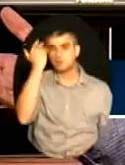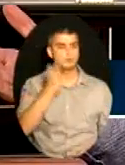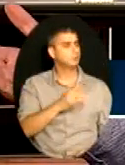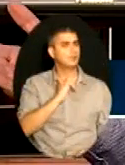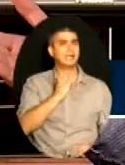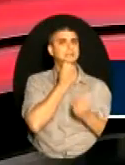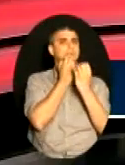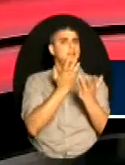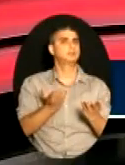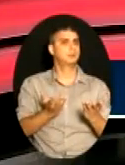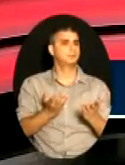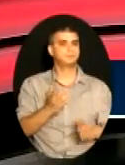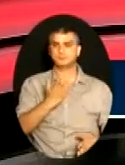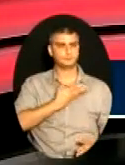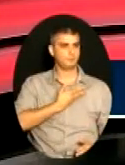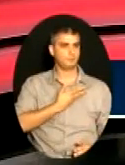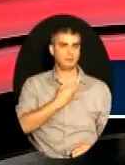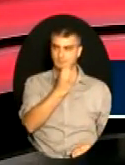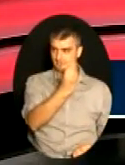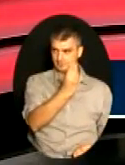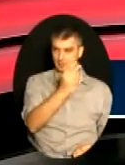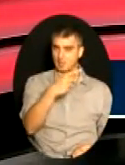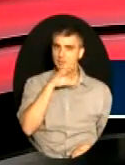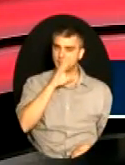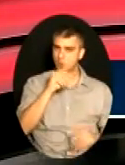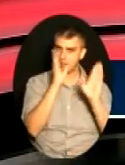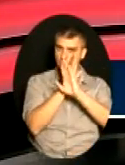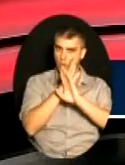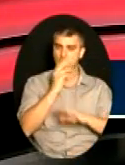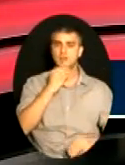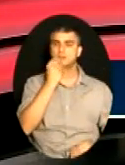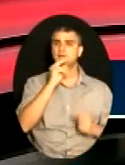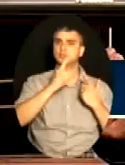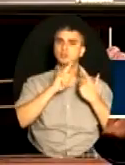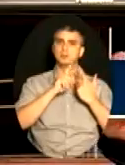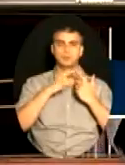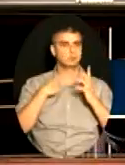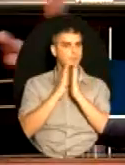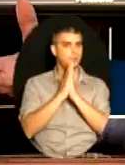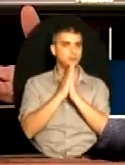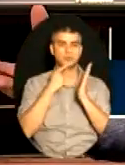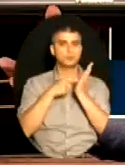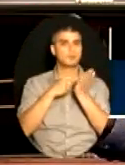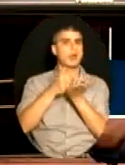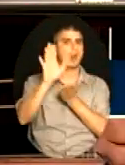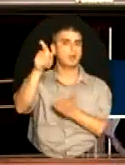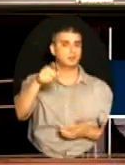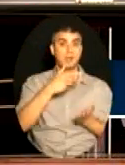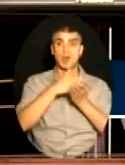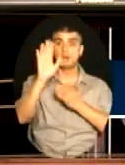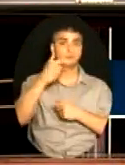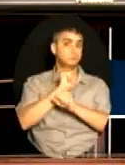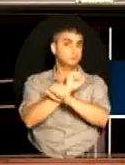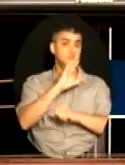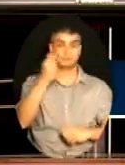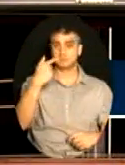איזה מסר? לא, רק רגע, זה אחד, דיברנו על טרור, אבל דבר שני, ביקשתי למשל הרחקות. הרחקות, להרחיק